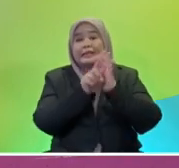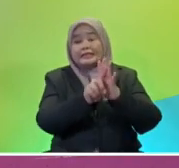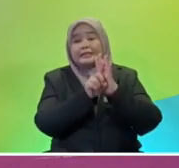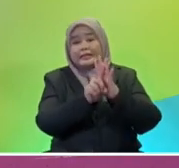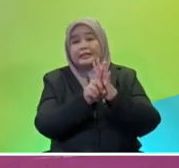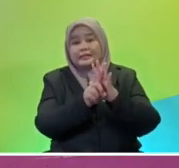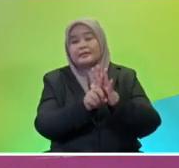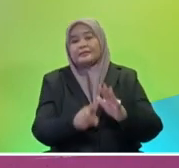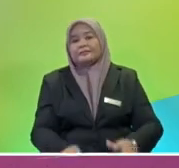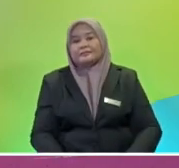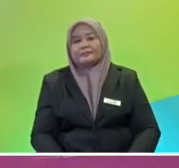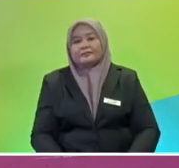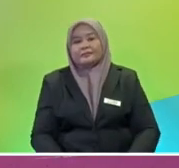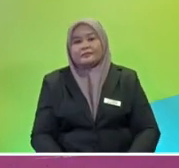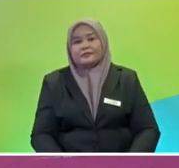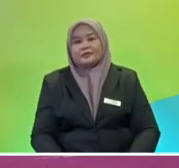Karsa bukan